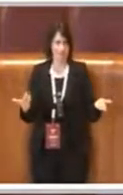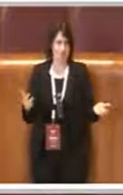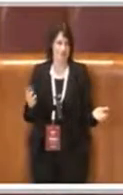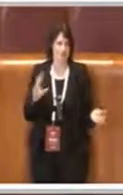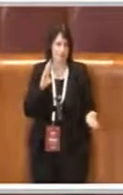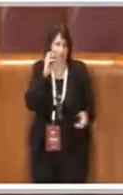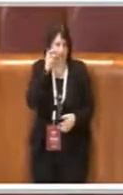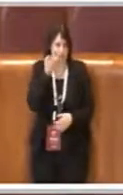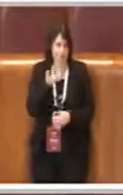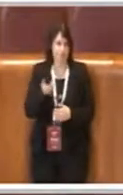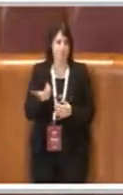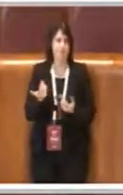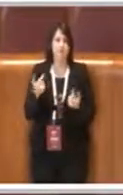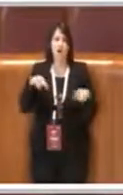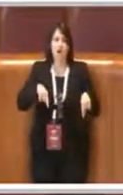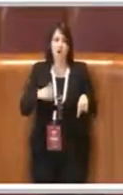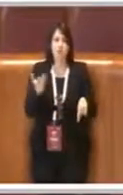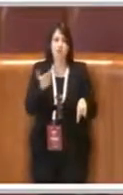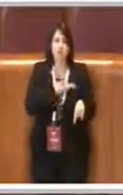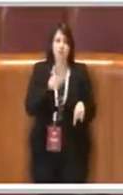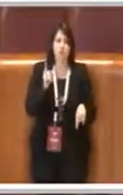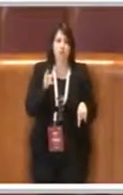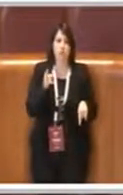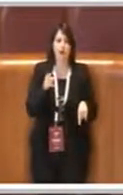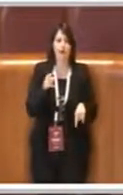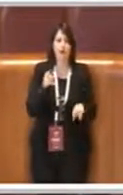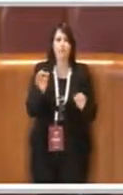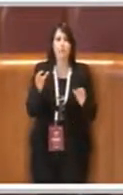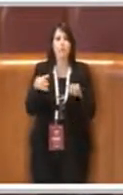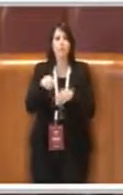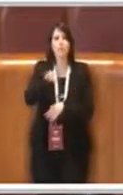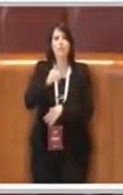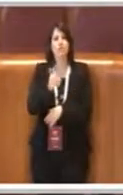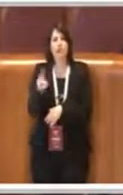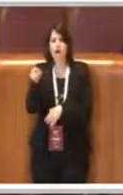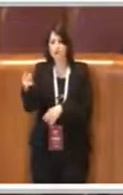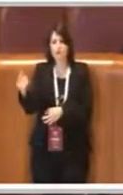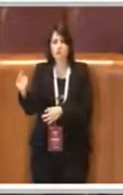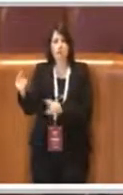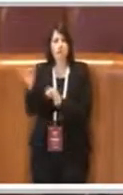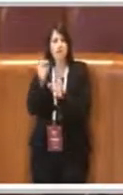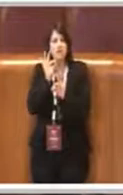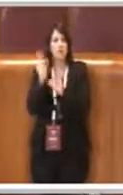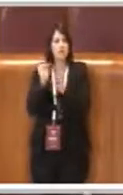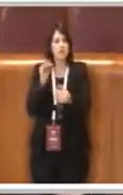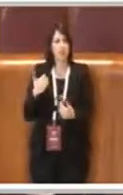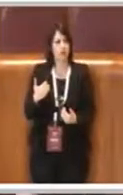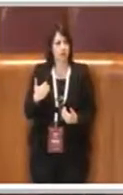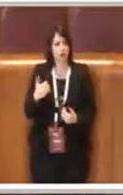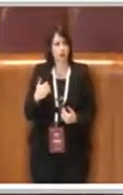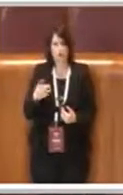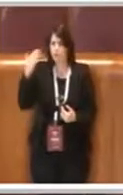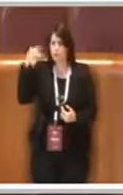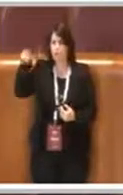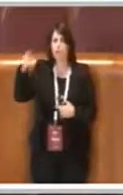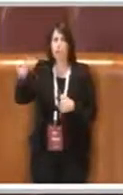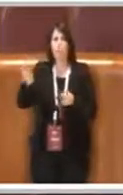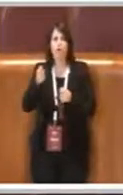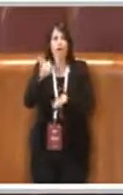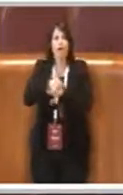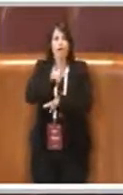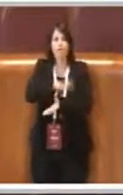Quello che fa specie oggi è sentire le critiche da parte del centrodestra che governava la capitale e che avrebbe potuto a suo